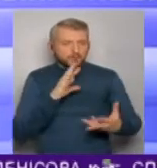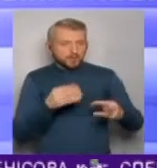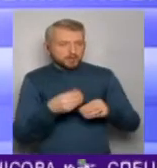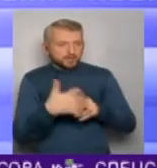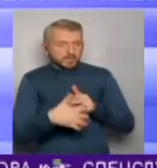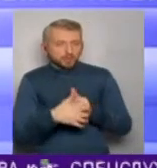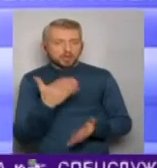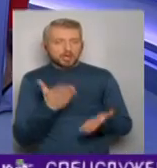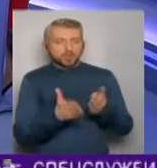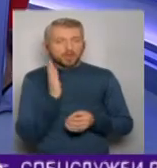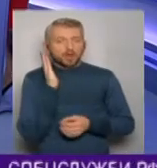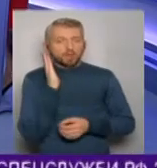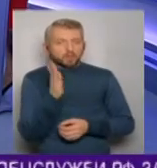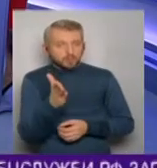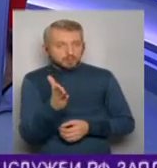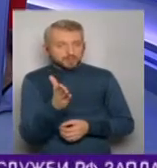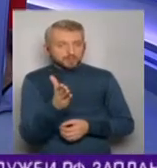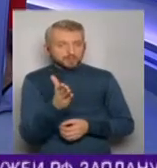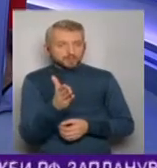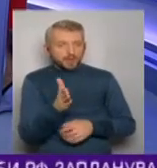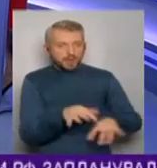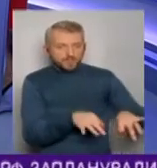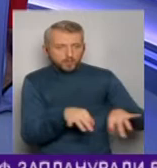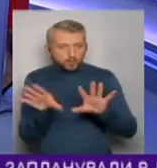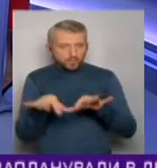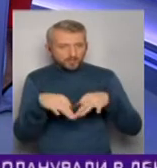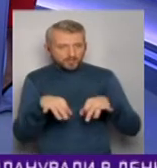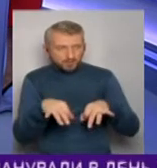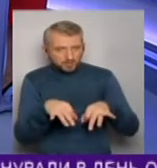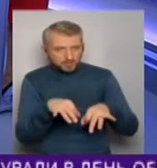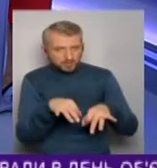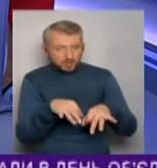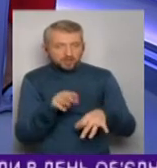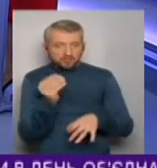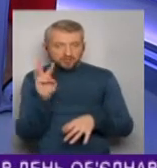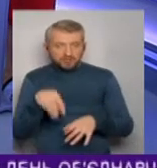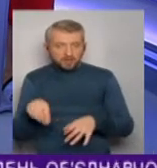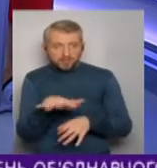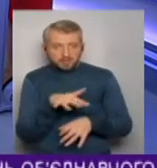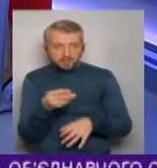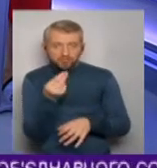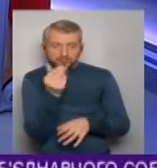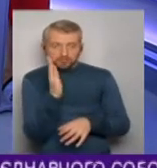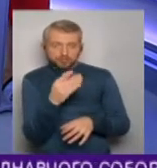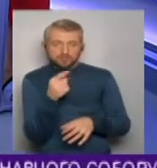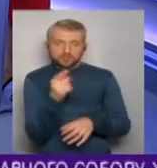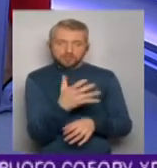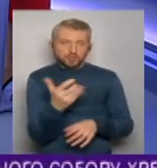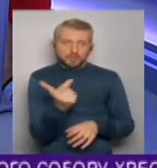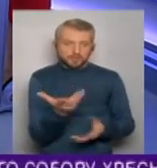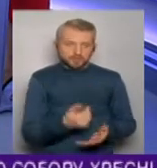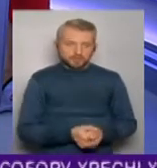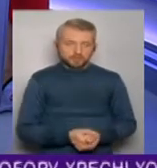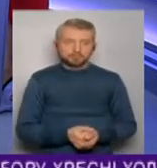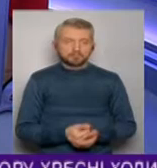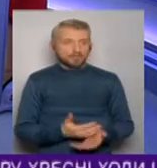ж. Якщо буде евакуйовано автомобіль на штрафний майданчик, то ціна питання складатиме порядка 1500 гривень.